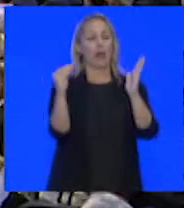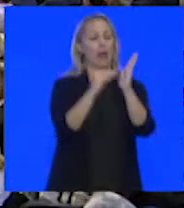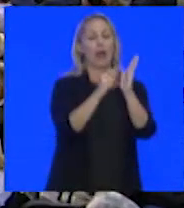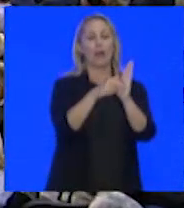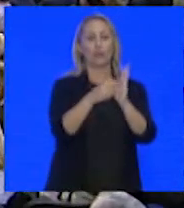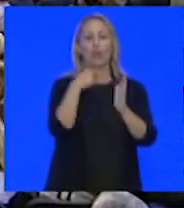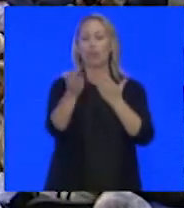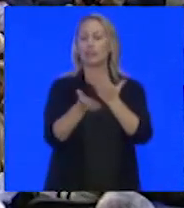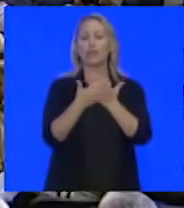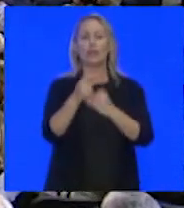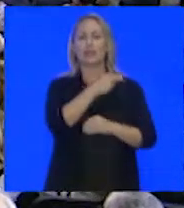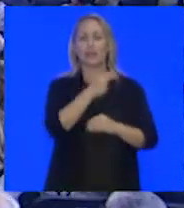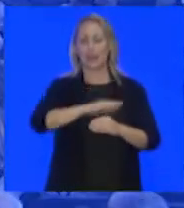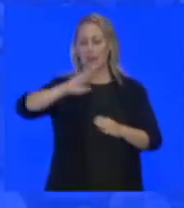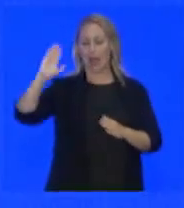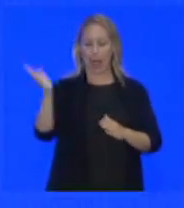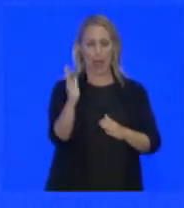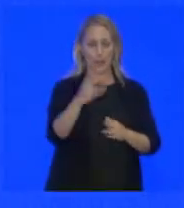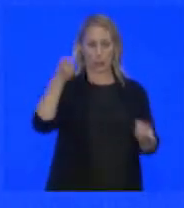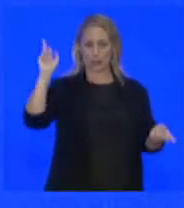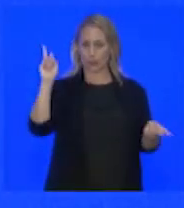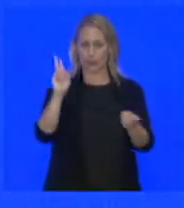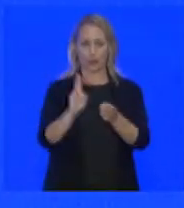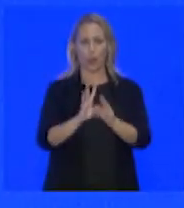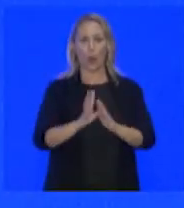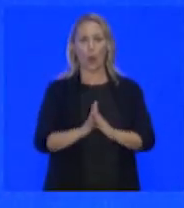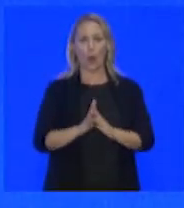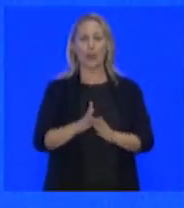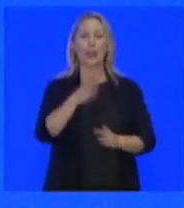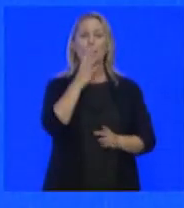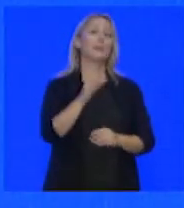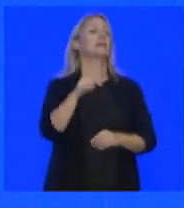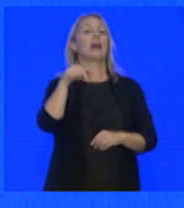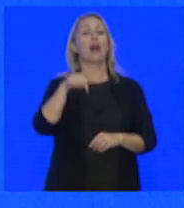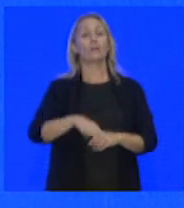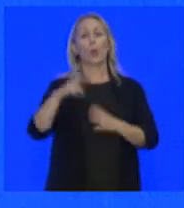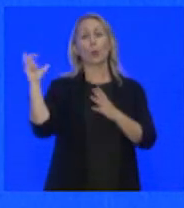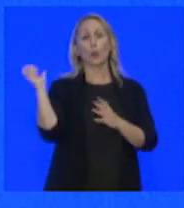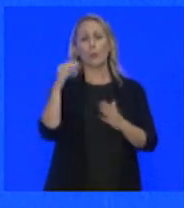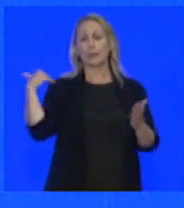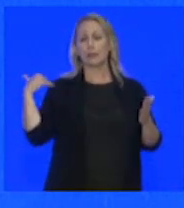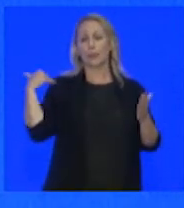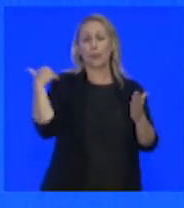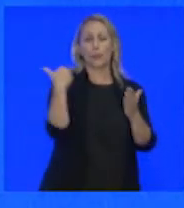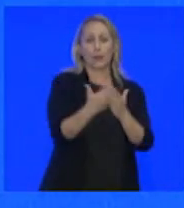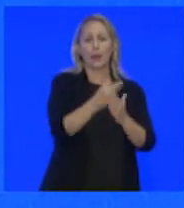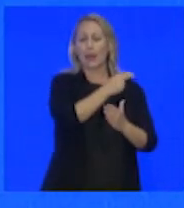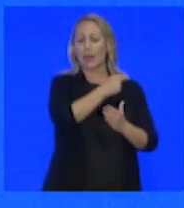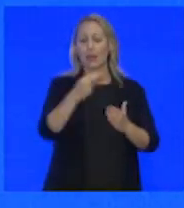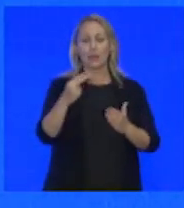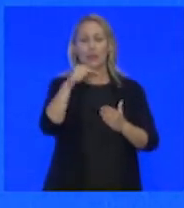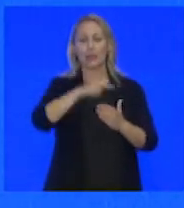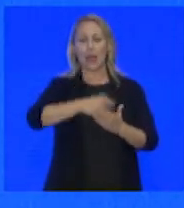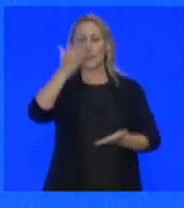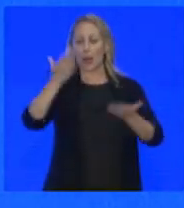στην αύξηση των απολύσεων, έφερε το καλύτερο οκτάμινο όλων των εποχών στο ισοζύγιο προσλήψεων